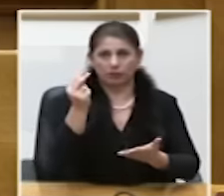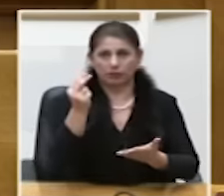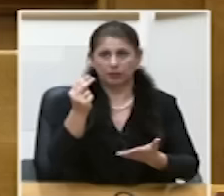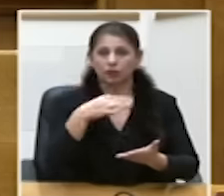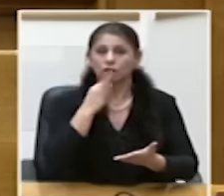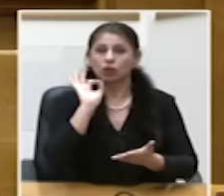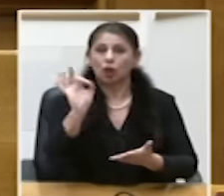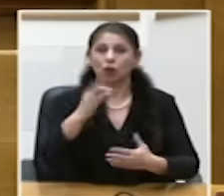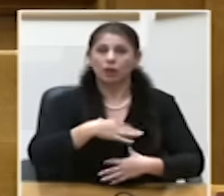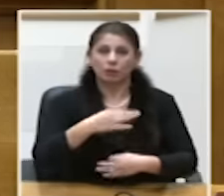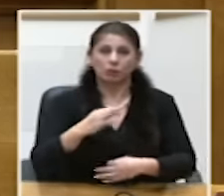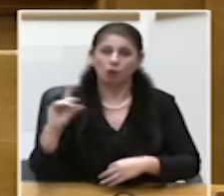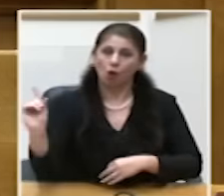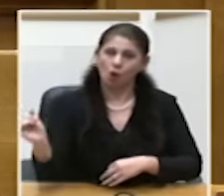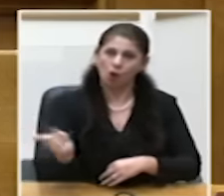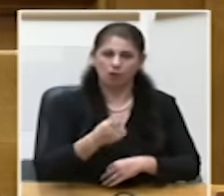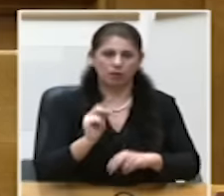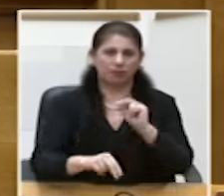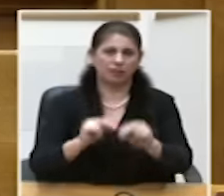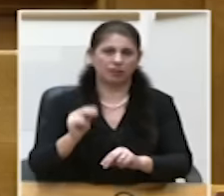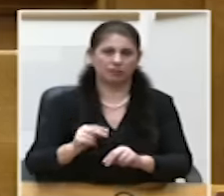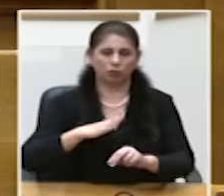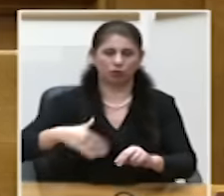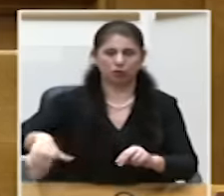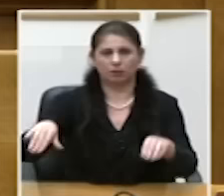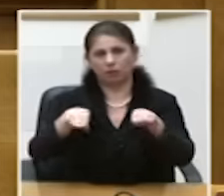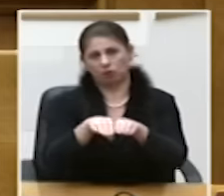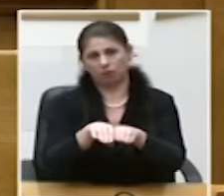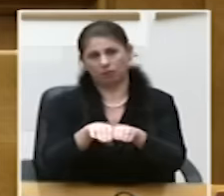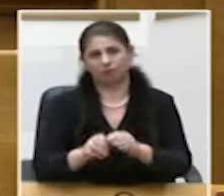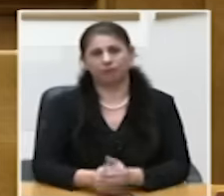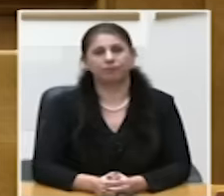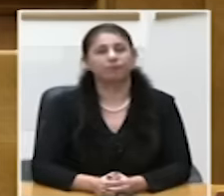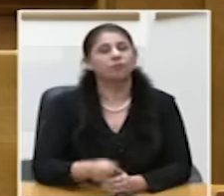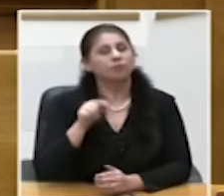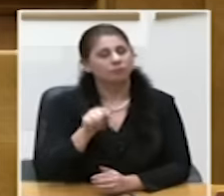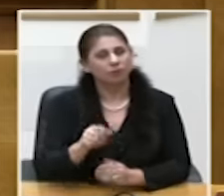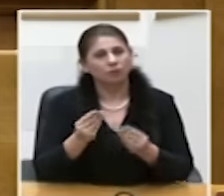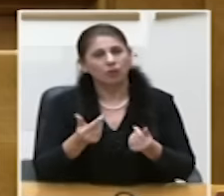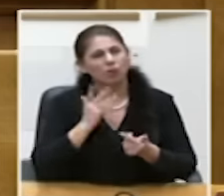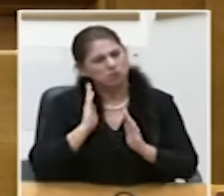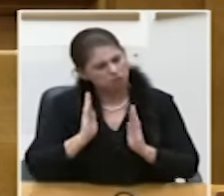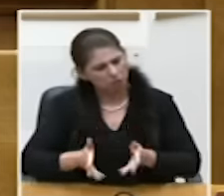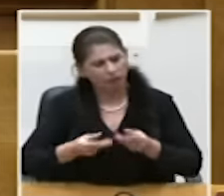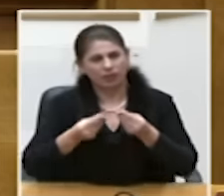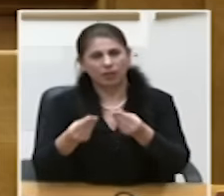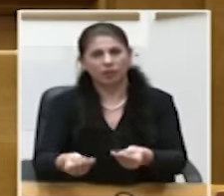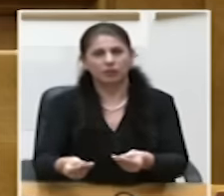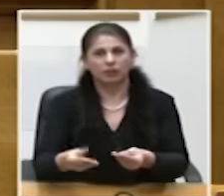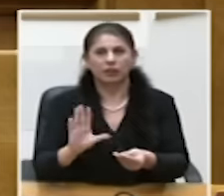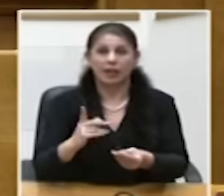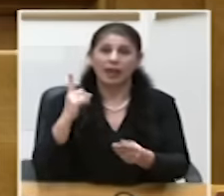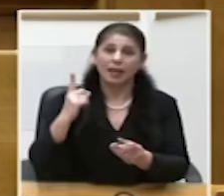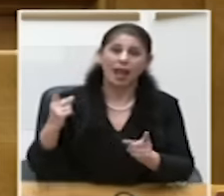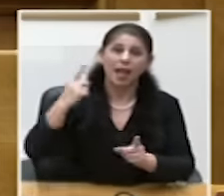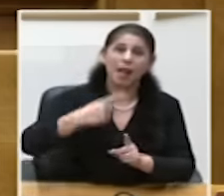εκπροσωπούνται όλες οι ψήφοι του λαού ισότιμα. Έτσι μπορείτε να δώσετε, αν θέλετε, και ένα επιπλέον κίνητρο